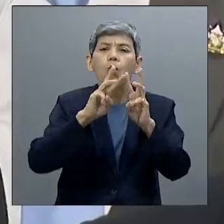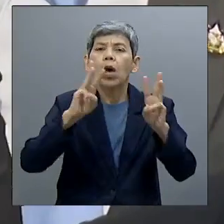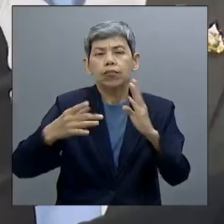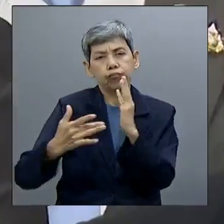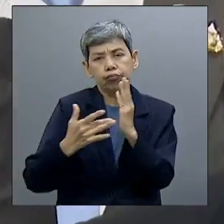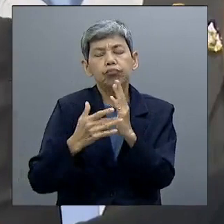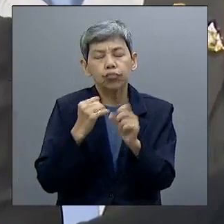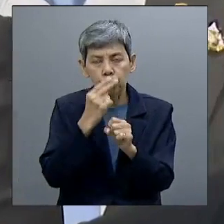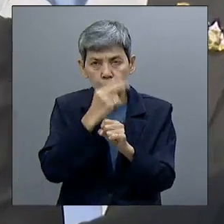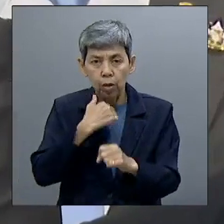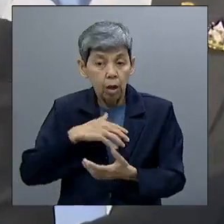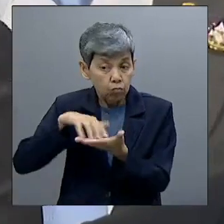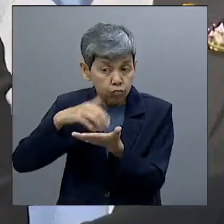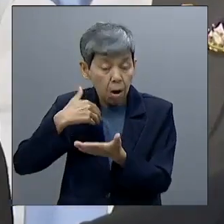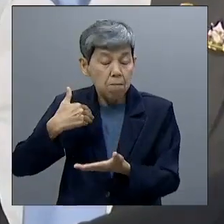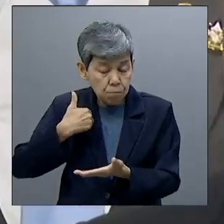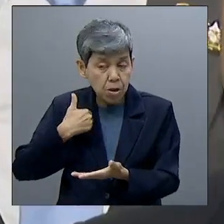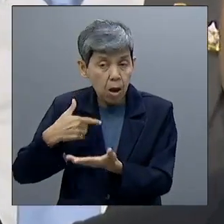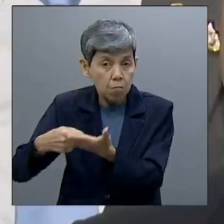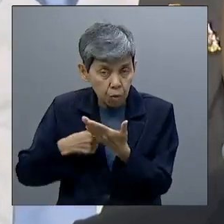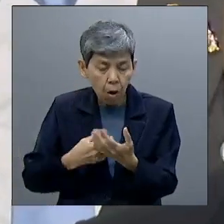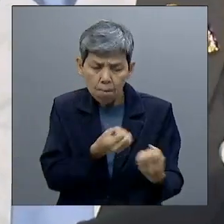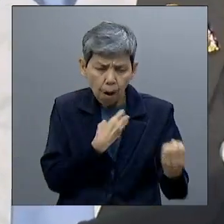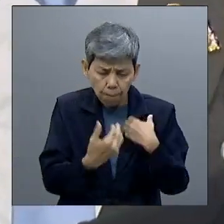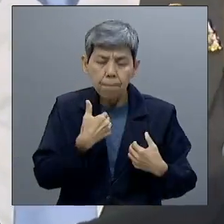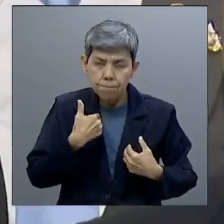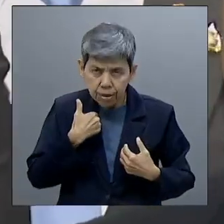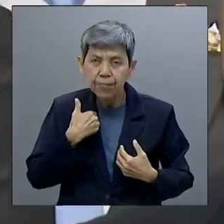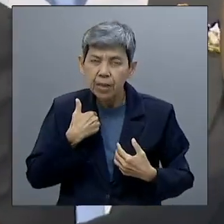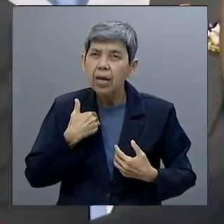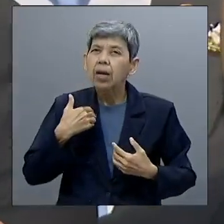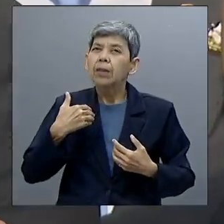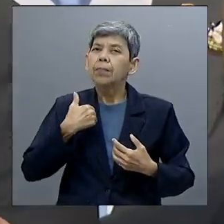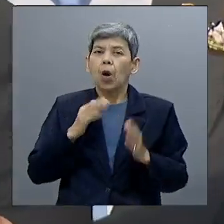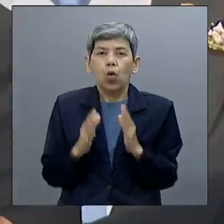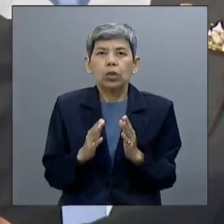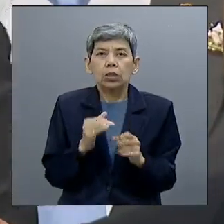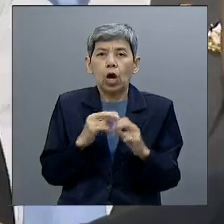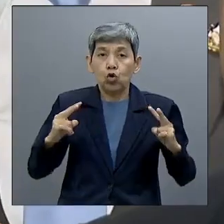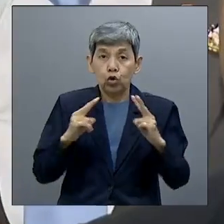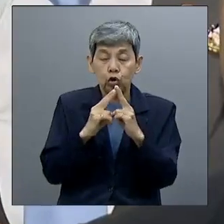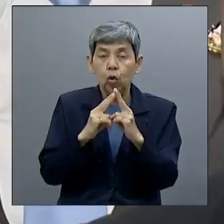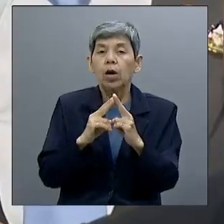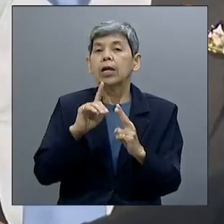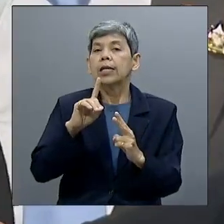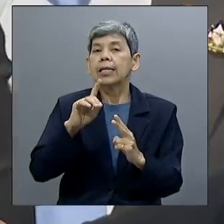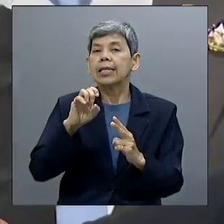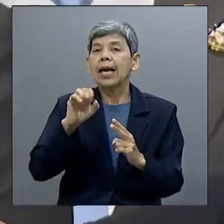มาเบื้องต้นนะครับที่เราได้รับเรื่องร้องเรียนเบื้องต้นมีเจ้าหน้าที่ในกระทรวงดีบางส่วนนะครับ